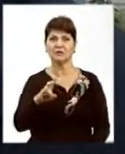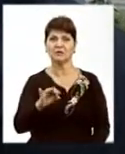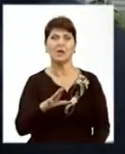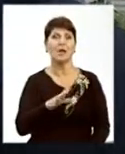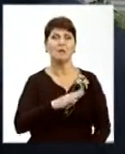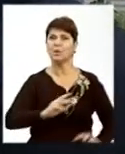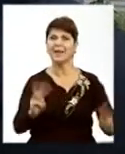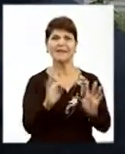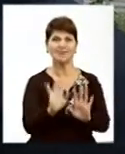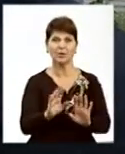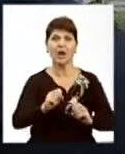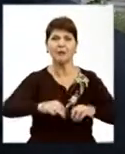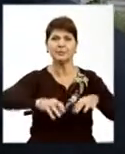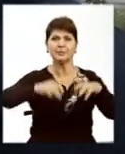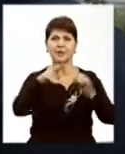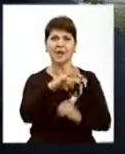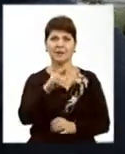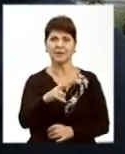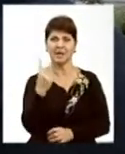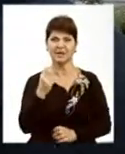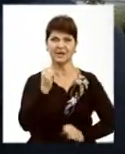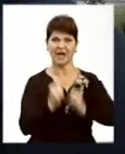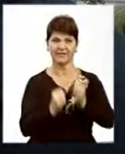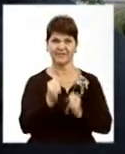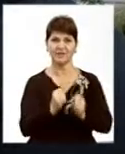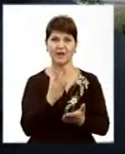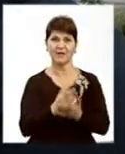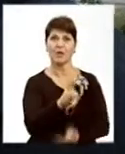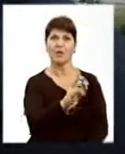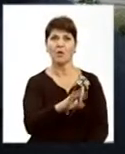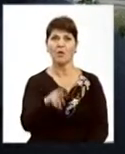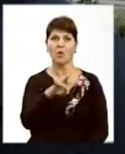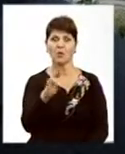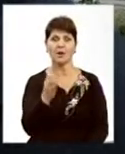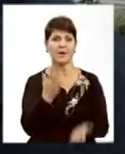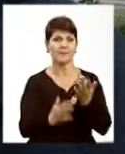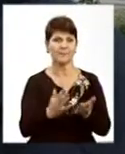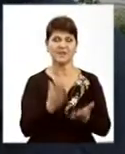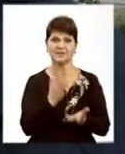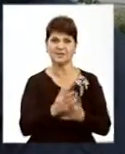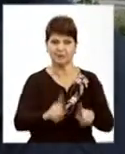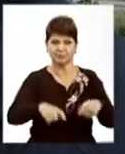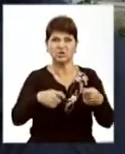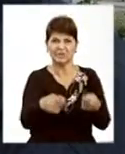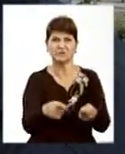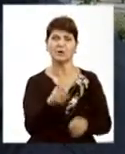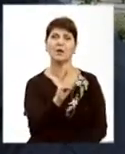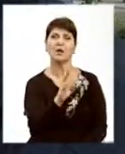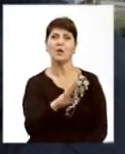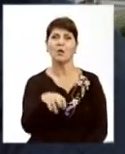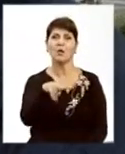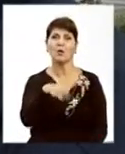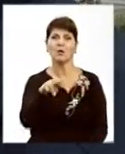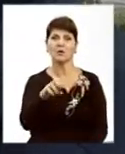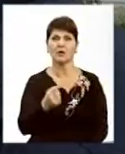колодок. У нас сьогодні стоїть 8 двигунів, і на кожному двигуну стоять колодки. Якщо є неякісний поставщик колодок, то відповідно колодка, ви ж розумієте,